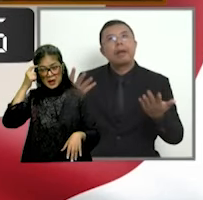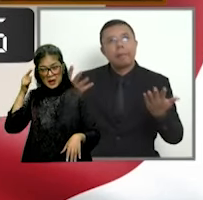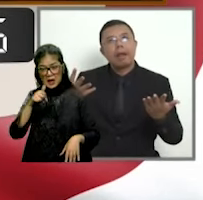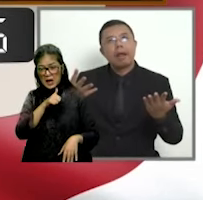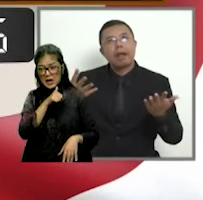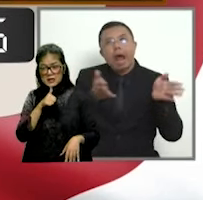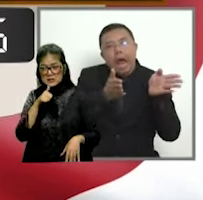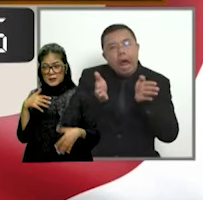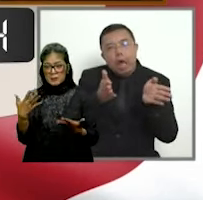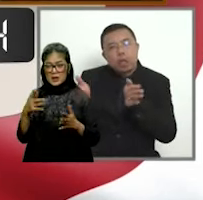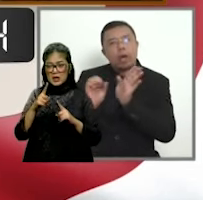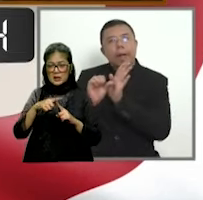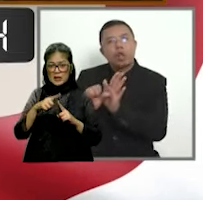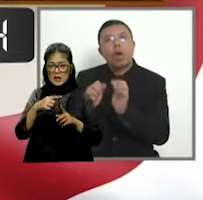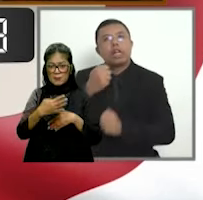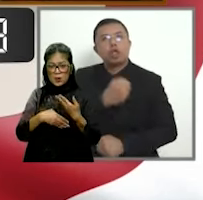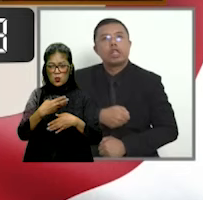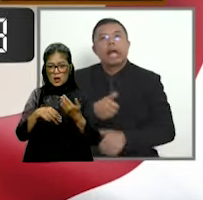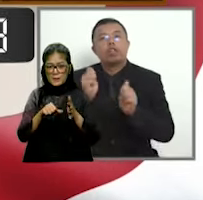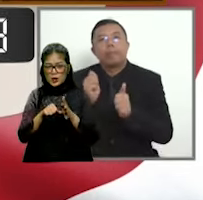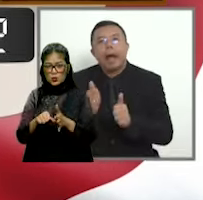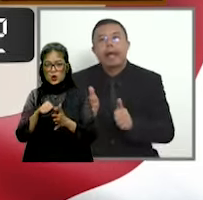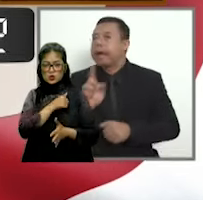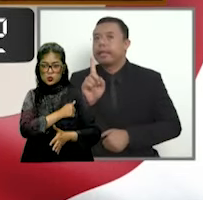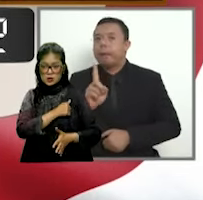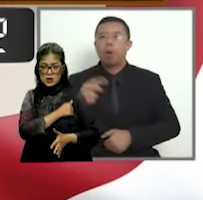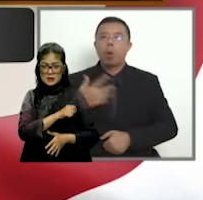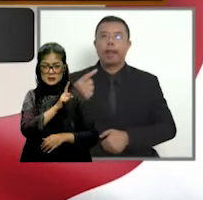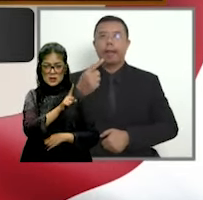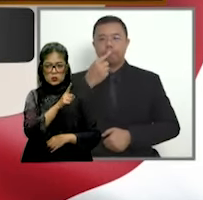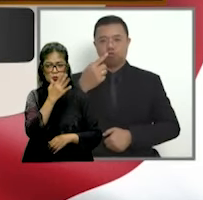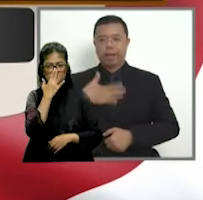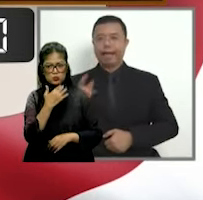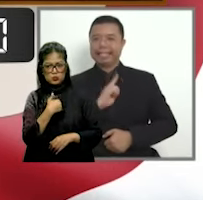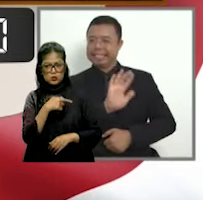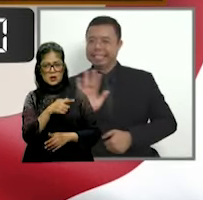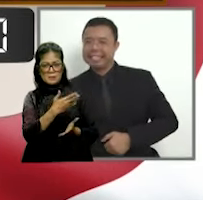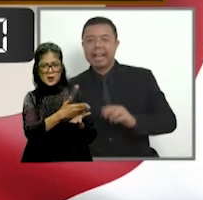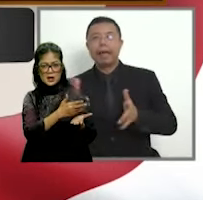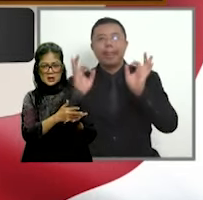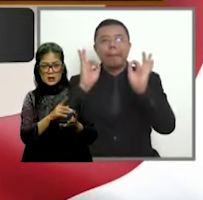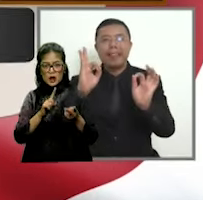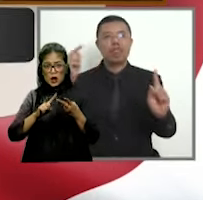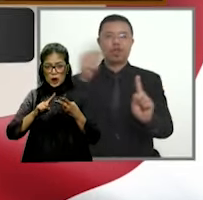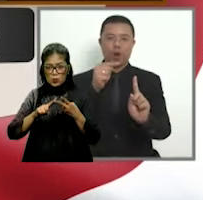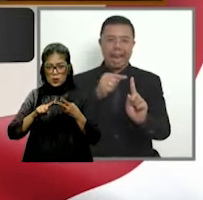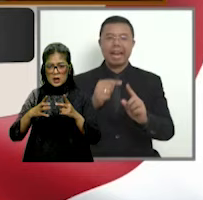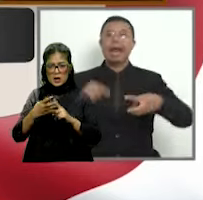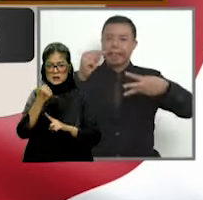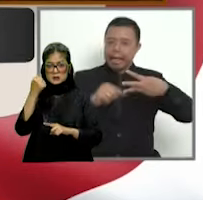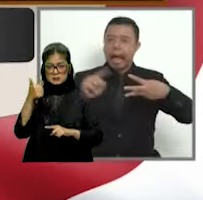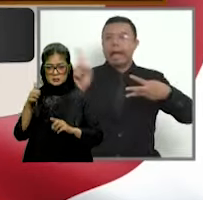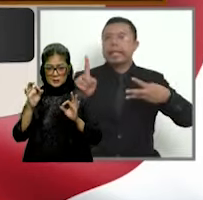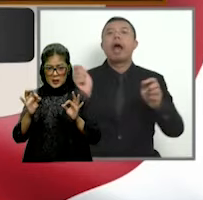tata kelola Bansos agar satu tidak saling klaim dua bisa tepat sasaran tiga tidak